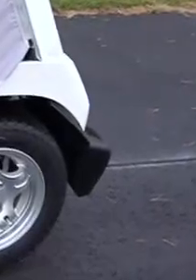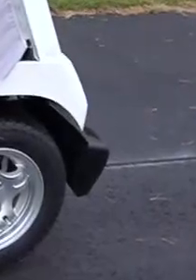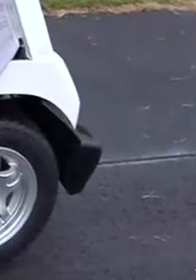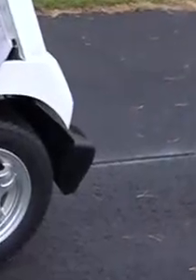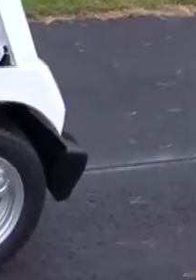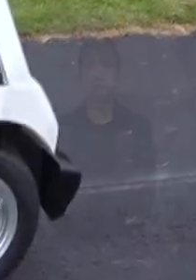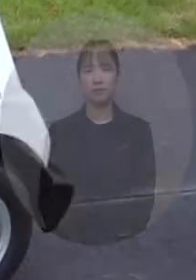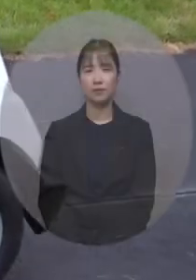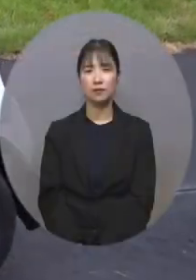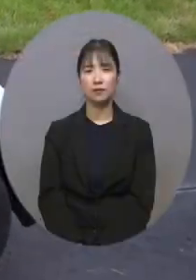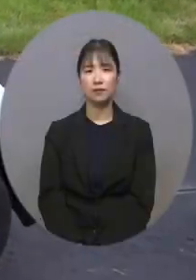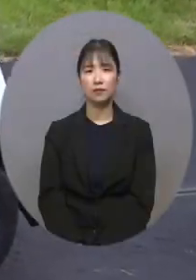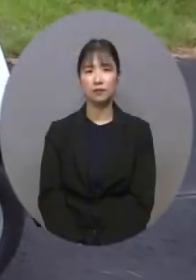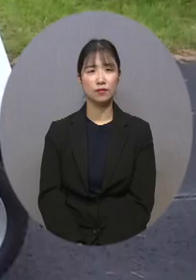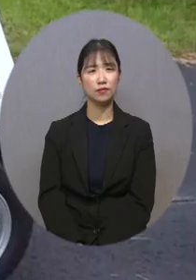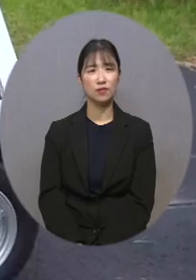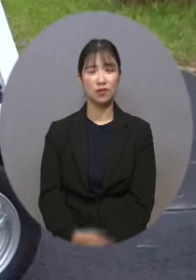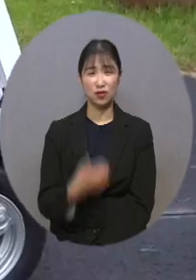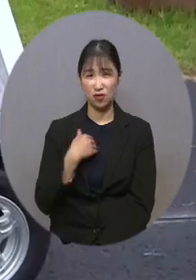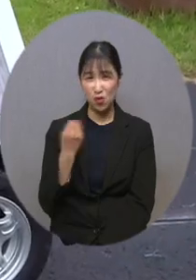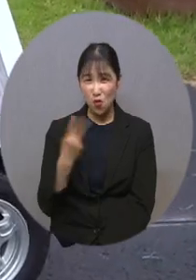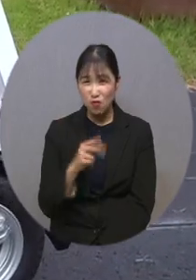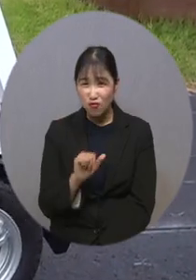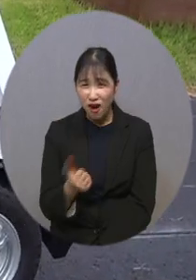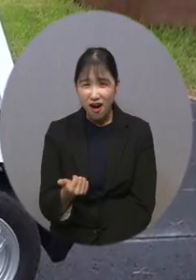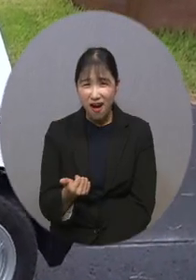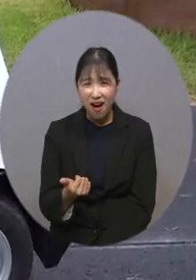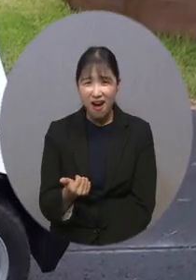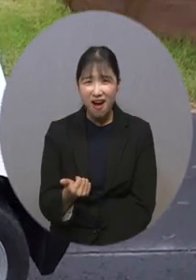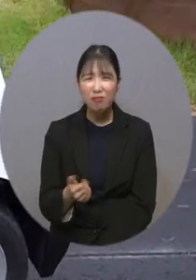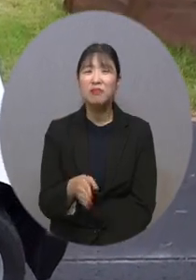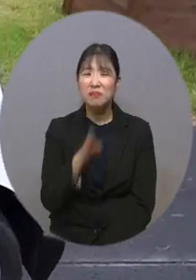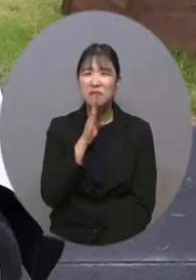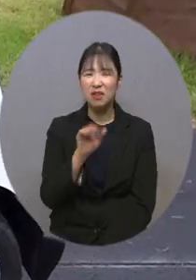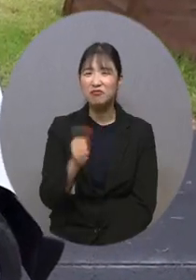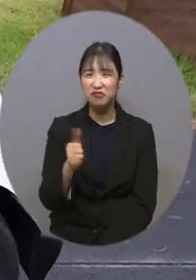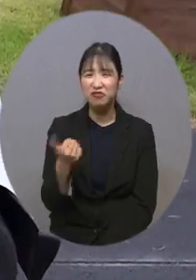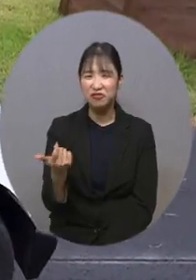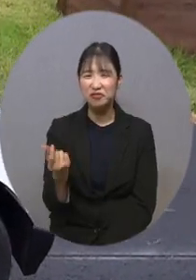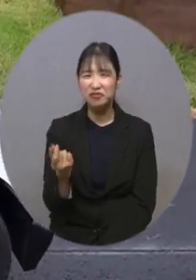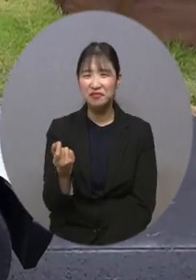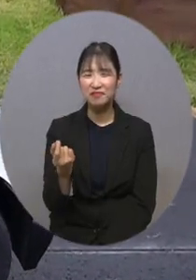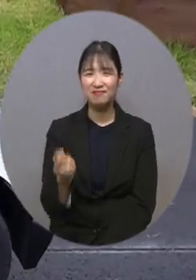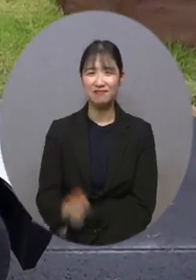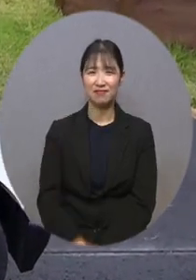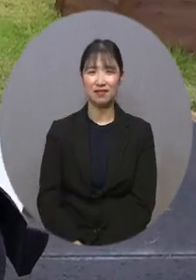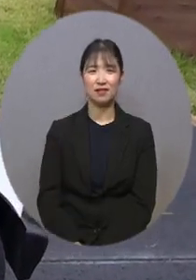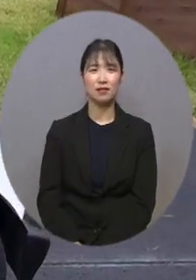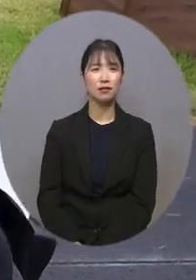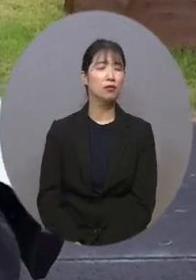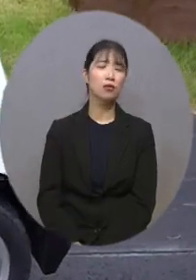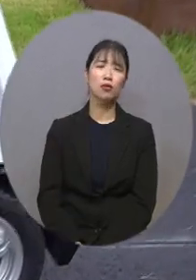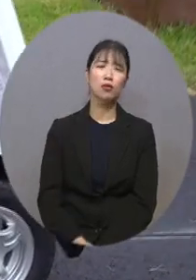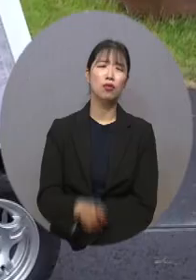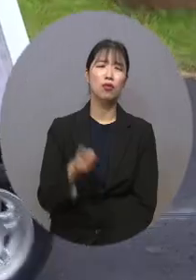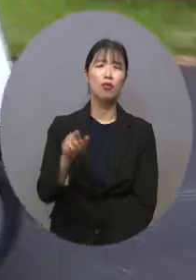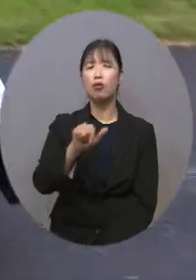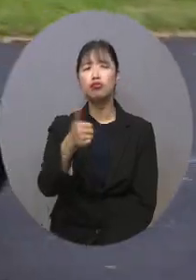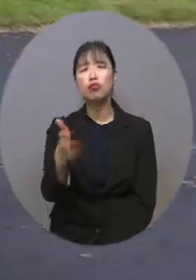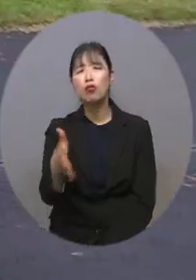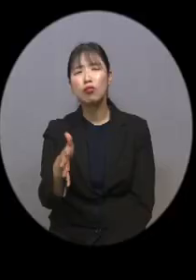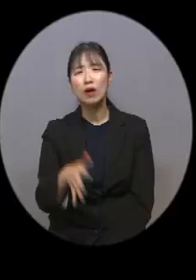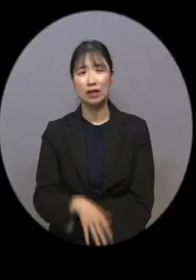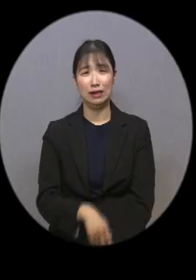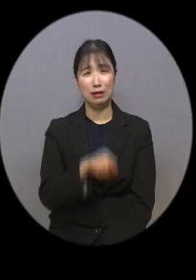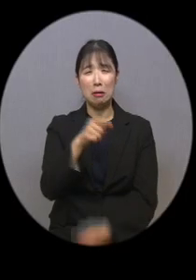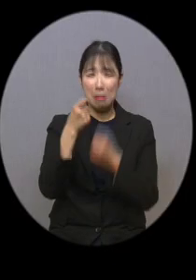이거 죽었어요? 보여주면 좋죠. 아, 죽었네. 어, 죽었네. 저희 죽는 데가 없는데, 오비 말뚝이 없는데. 울지